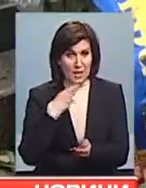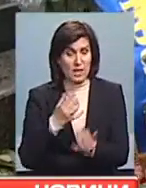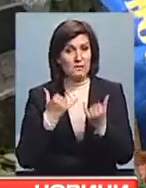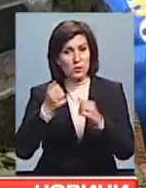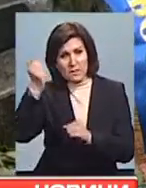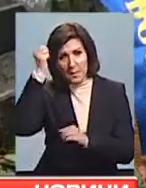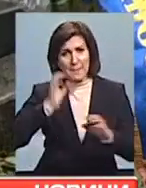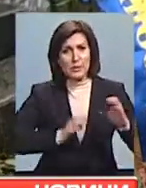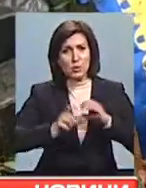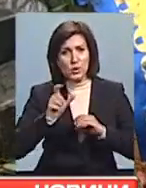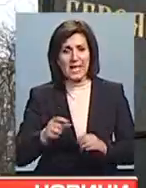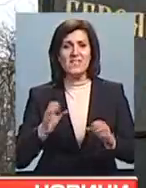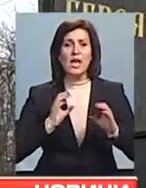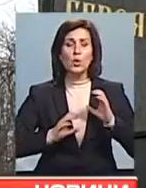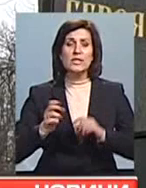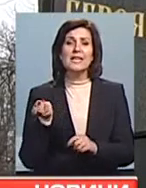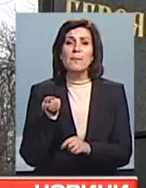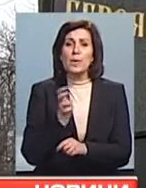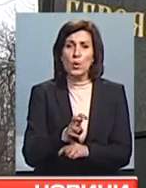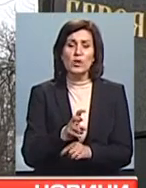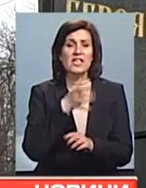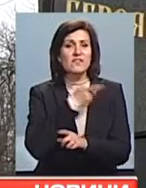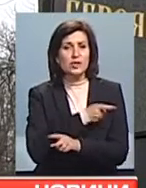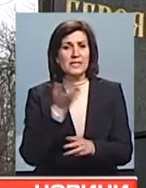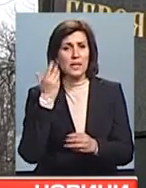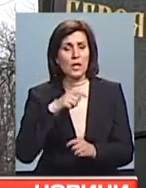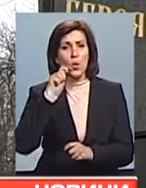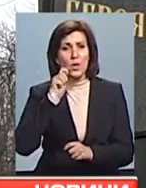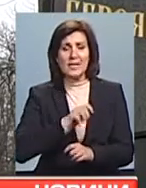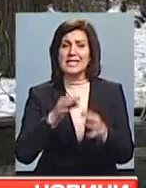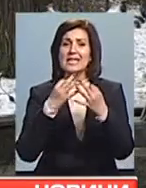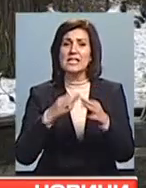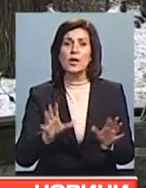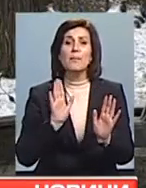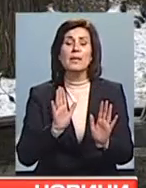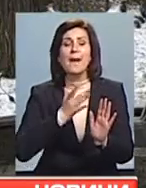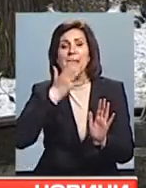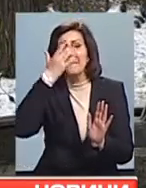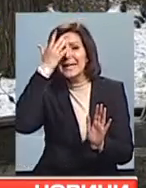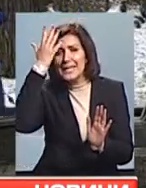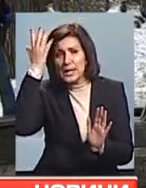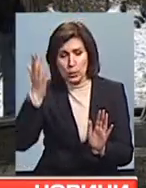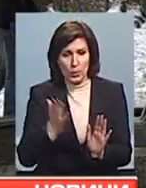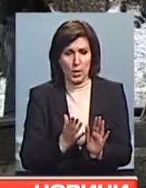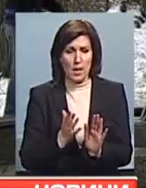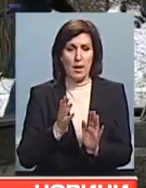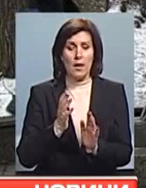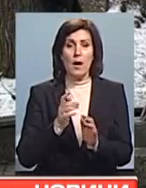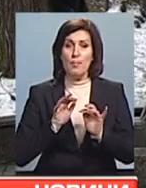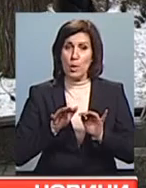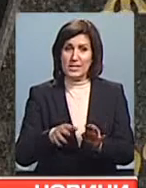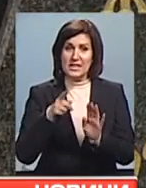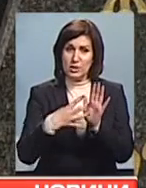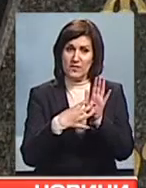вшановувати пам'ять студентів та курсантів сюди приходили і в часи коли українська незалежність була мрією хіба що дисидентів